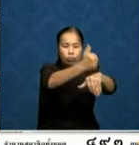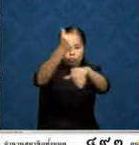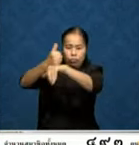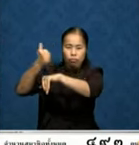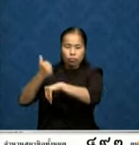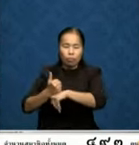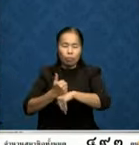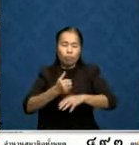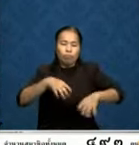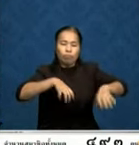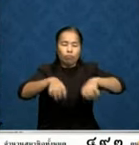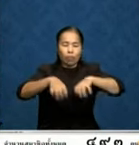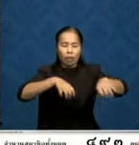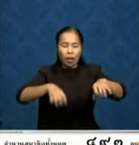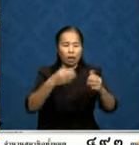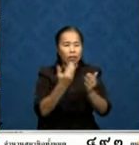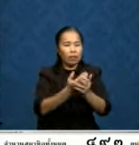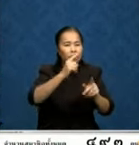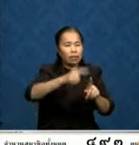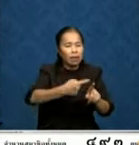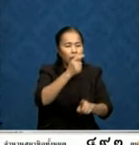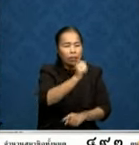แทนมีเงินเดือนเยอะแยะ